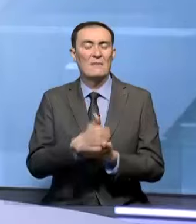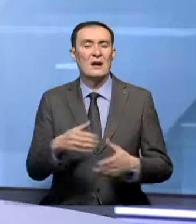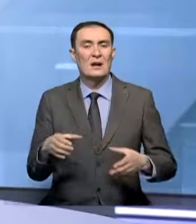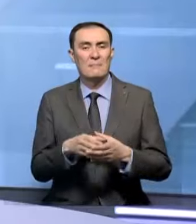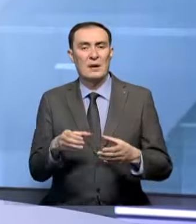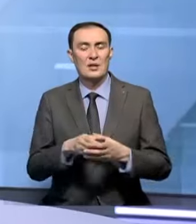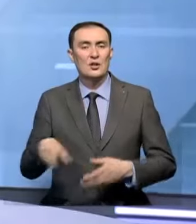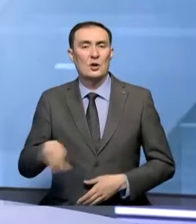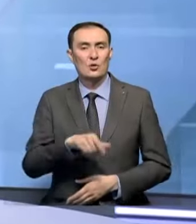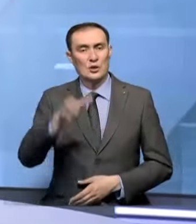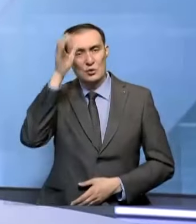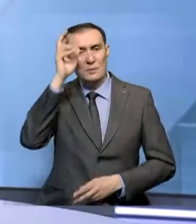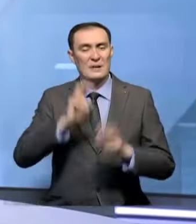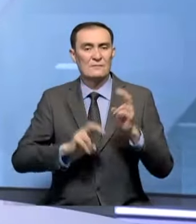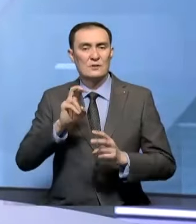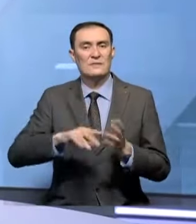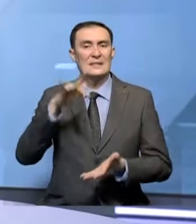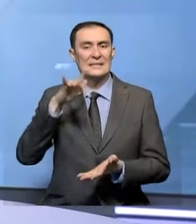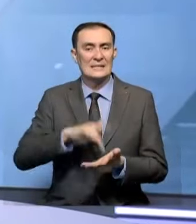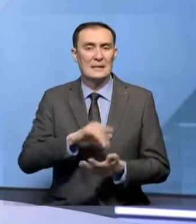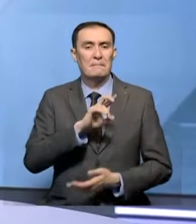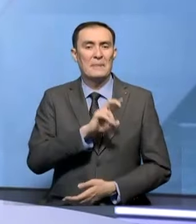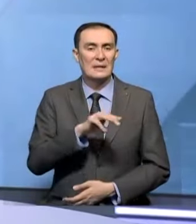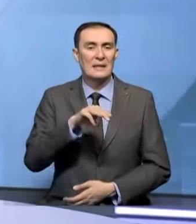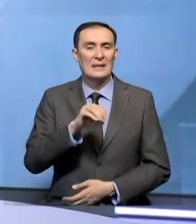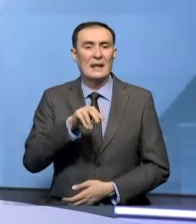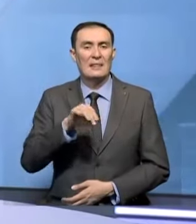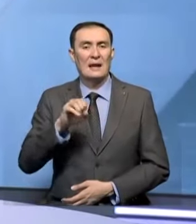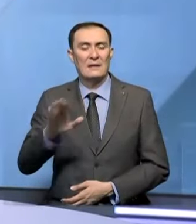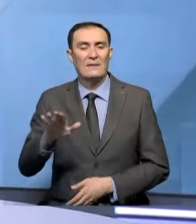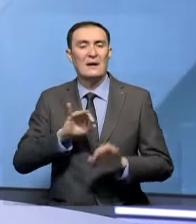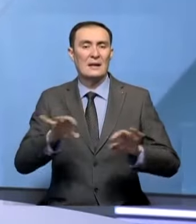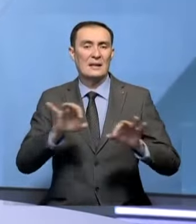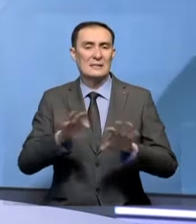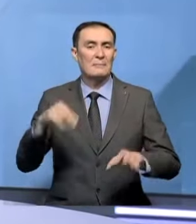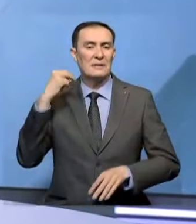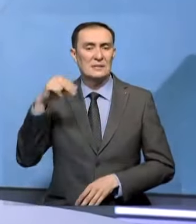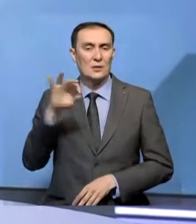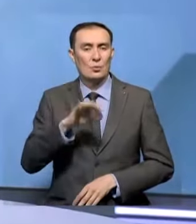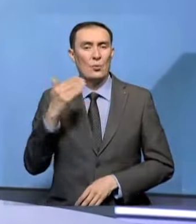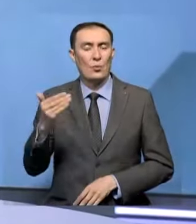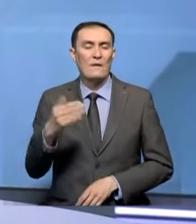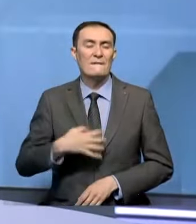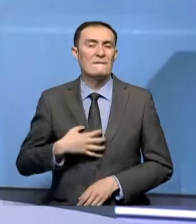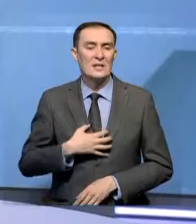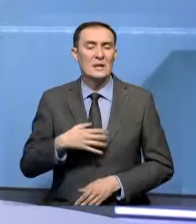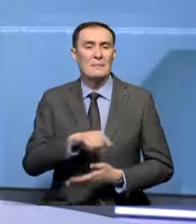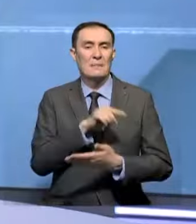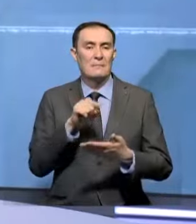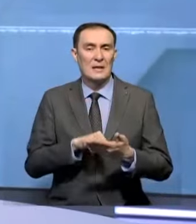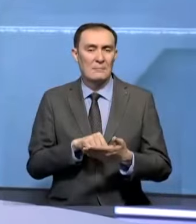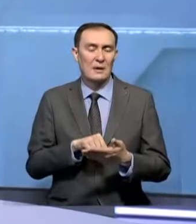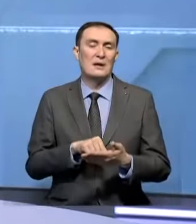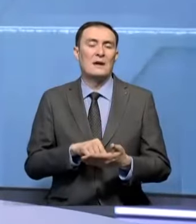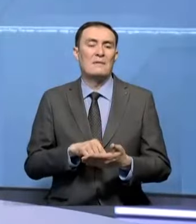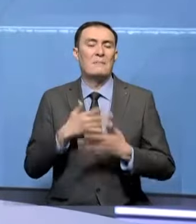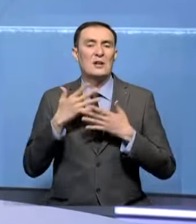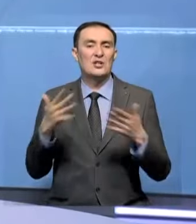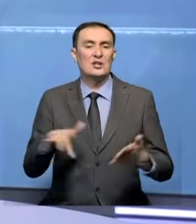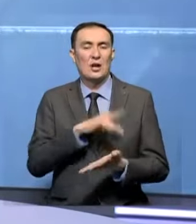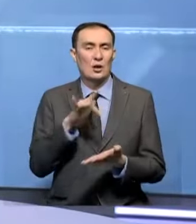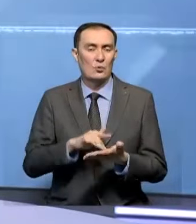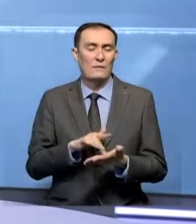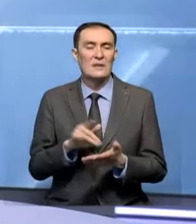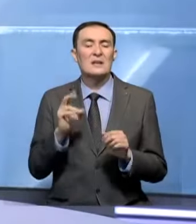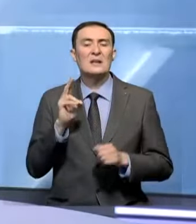компании дорожный научно-производственный центр багдат телта ев рассказал президенту о ключевых проблемах вызовах больших городов